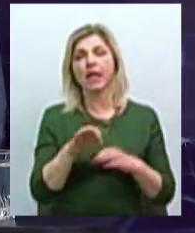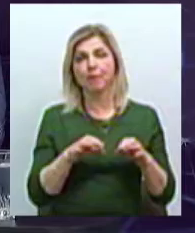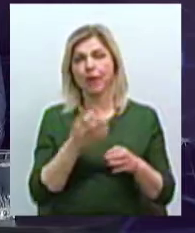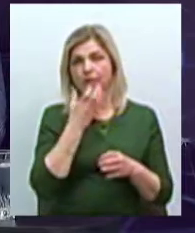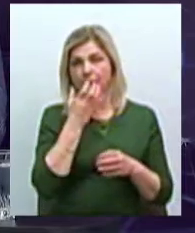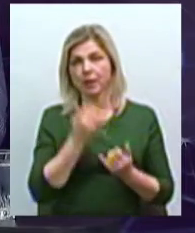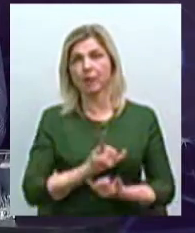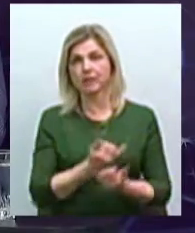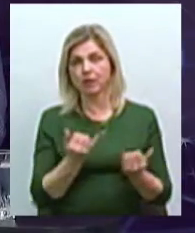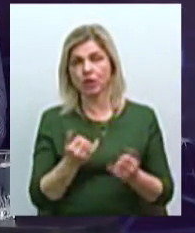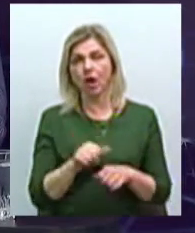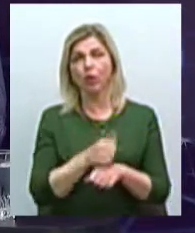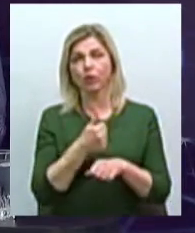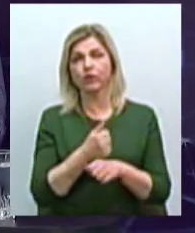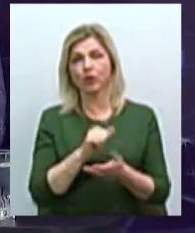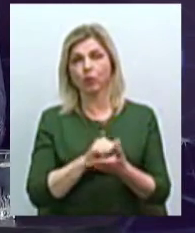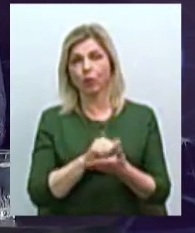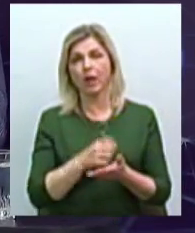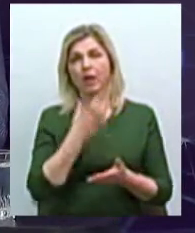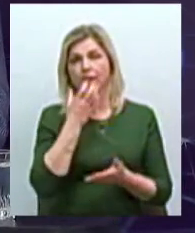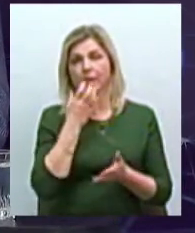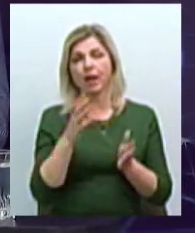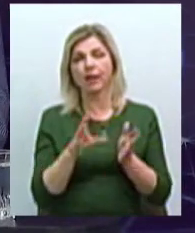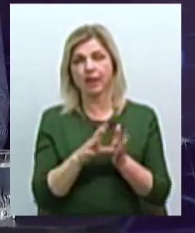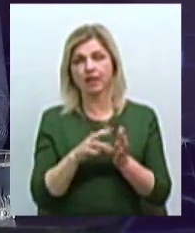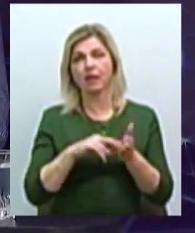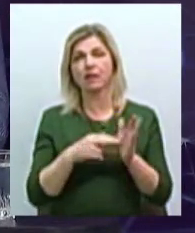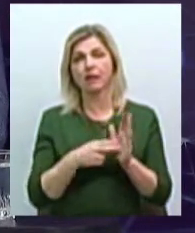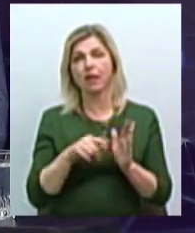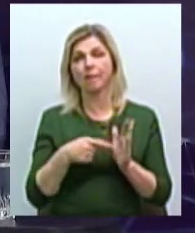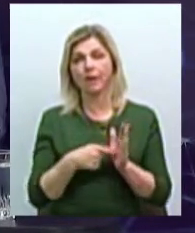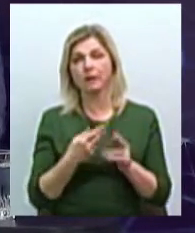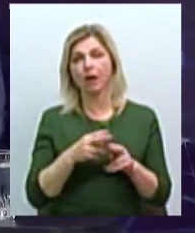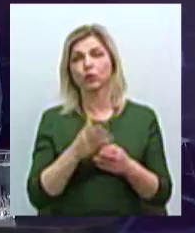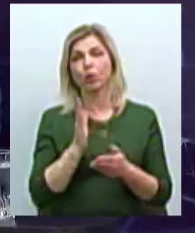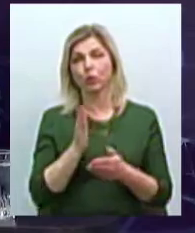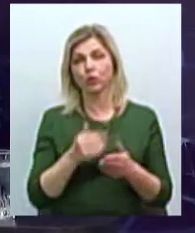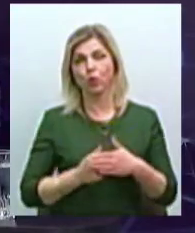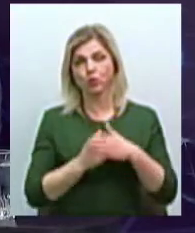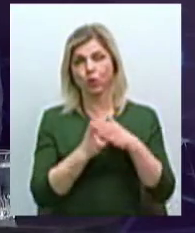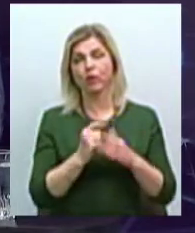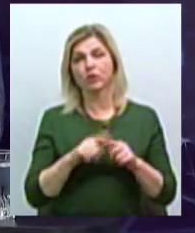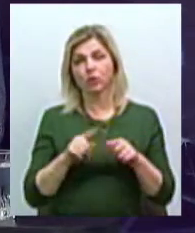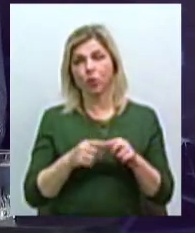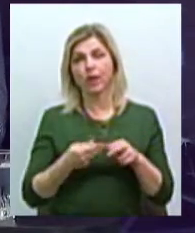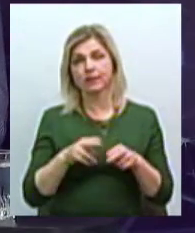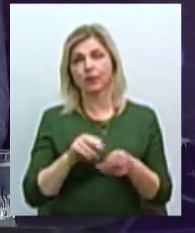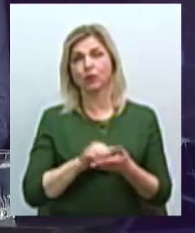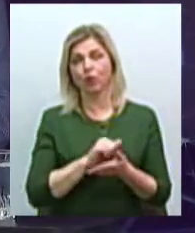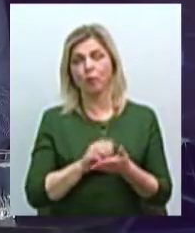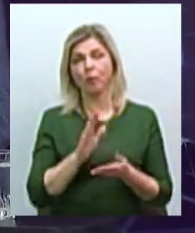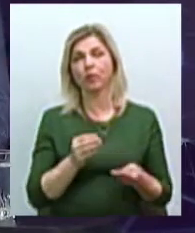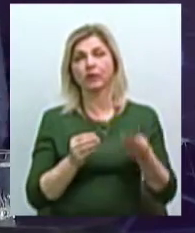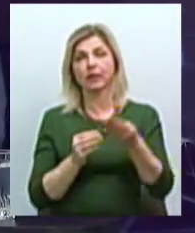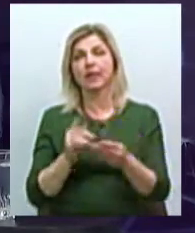Це головний документ в теплоенергетичній стратегії міста, який стане її основою. І найближчим часом цей документ вже буде винесений на